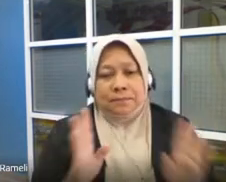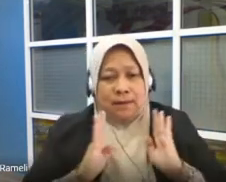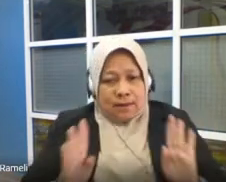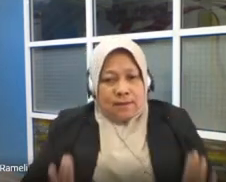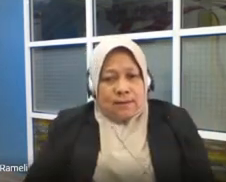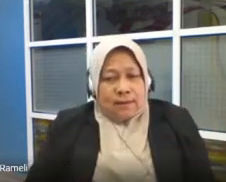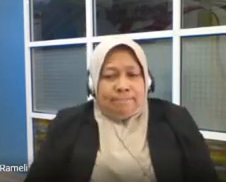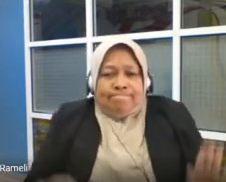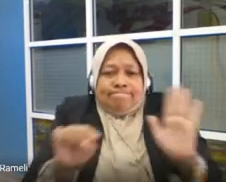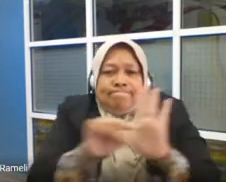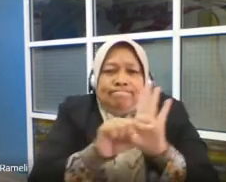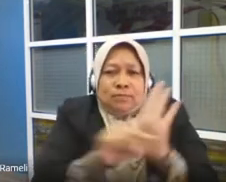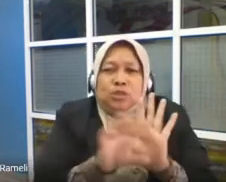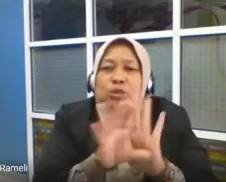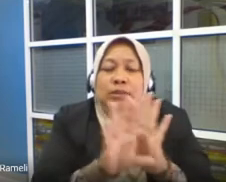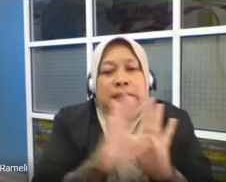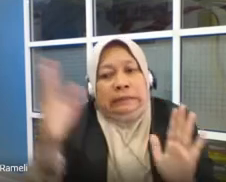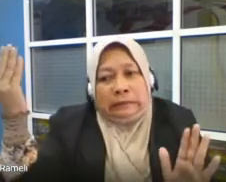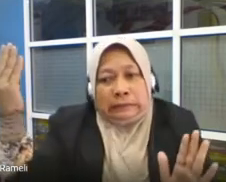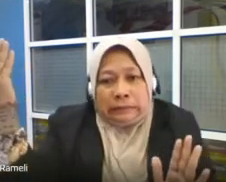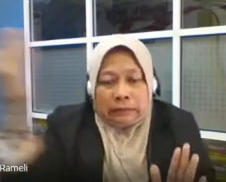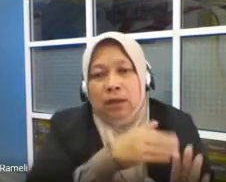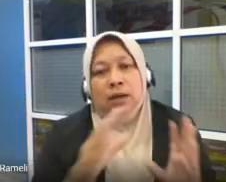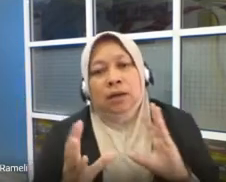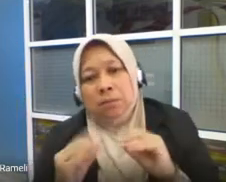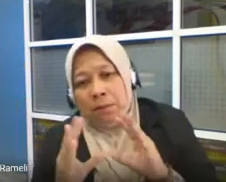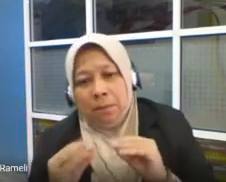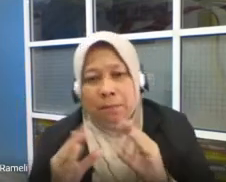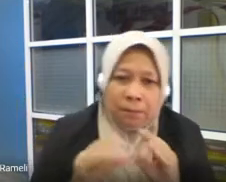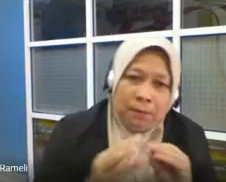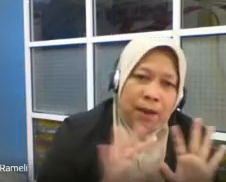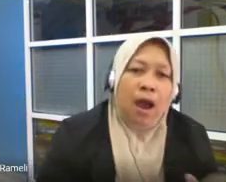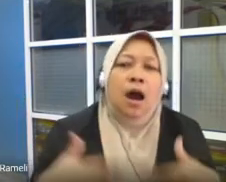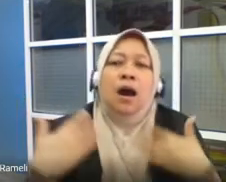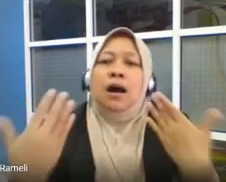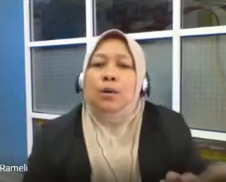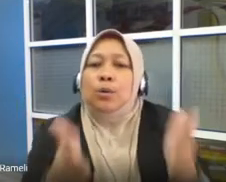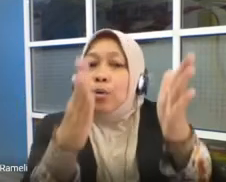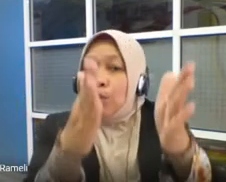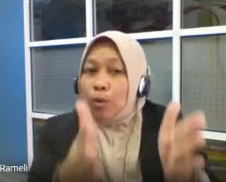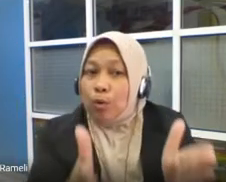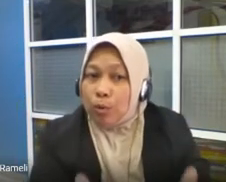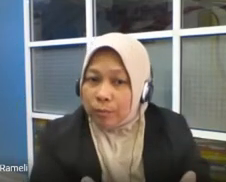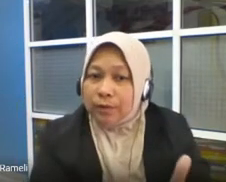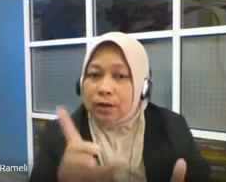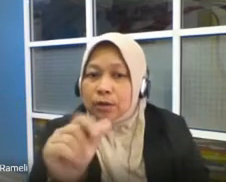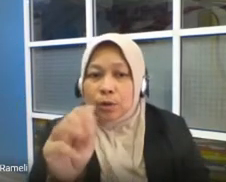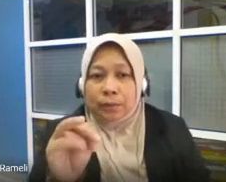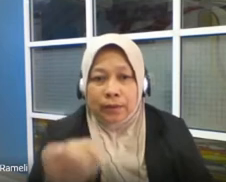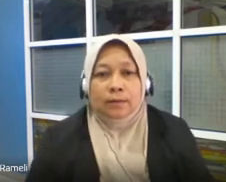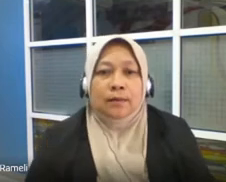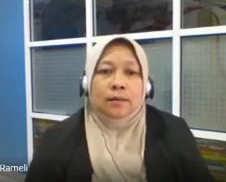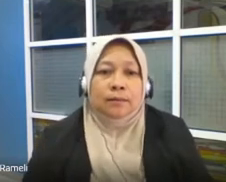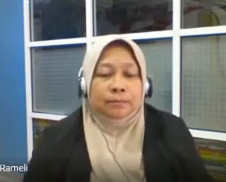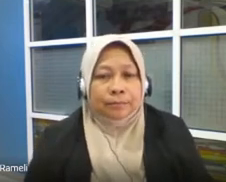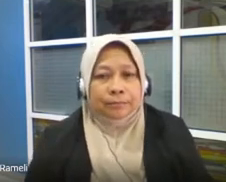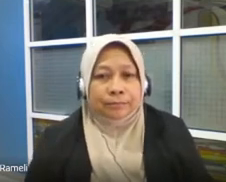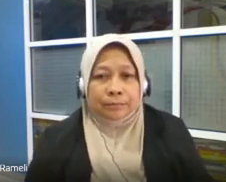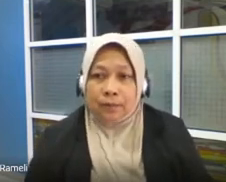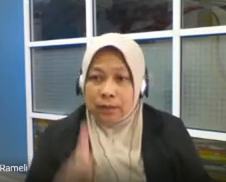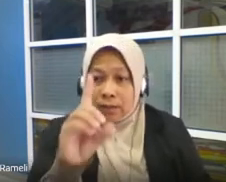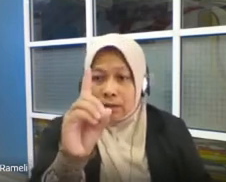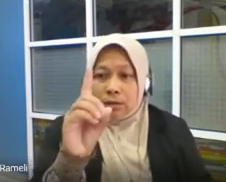yang negatif kalau dia terpaksa bercakap di depan orang ramai. So macam mana keadaan orang yang tubuhnya dominan, okay? So gaya tubuh